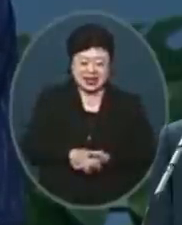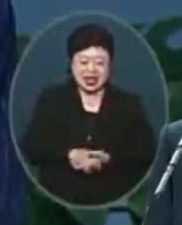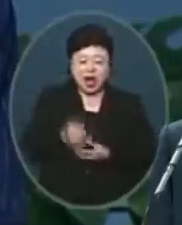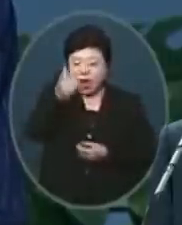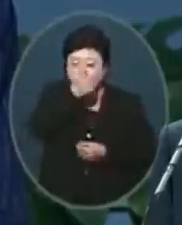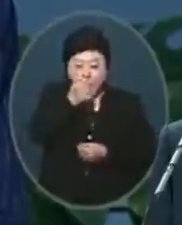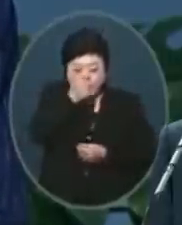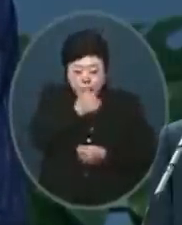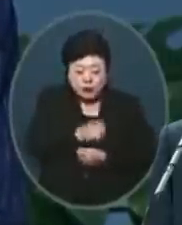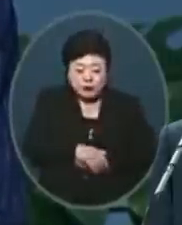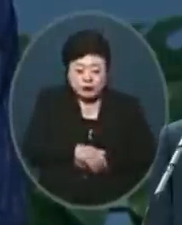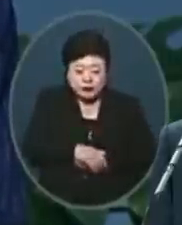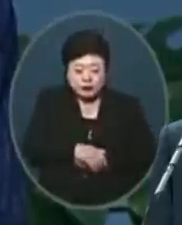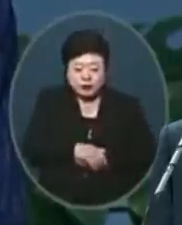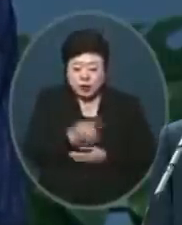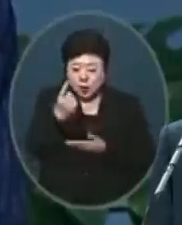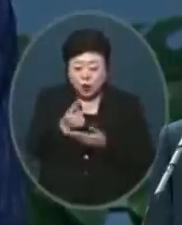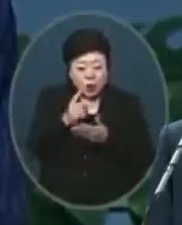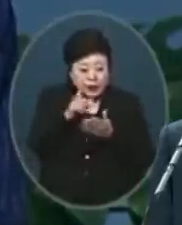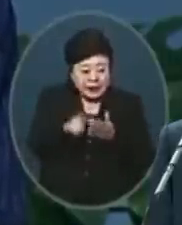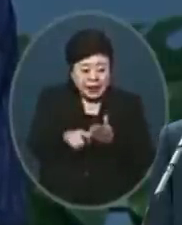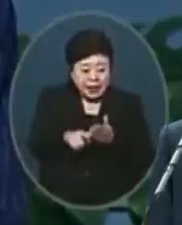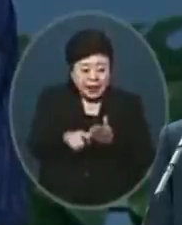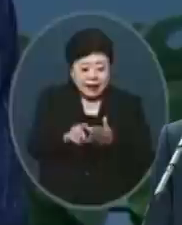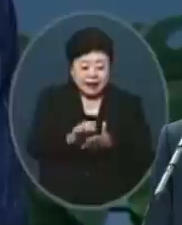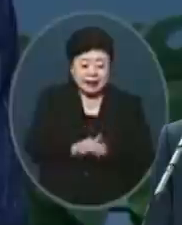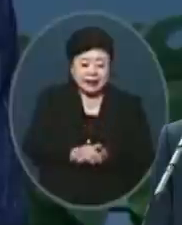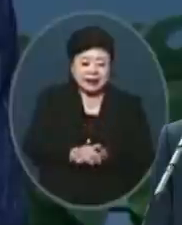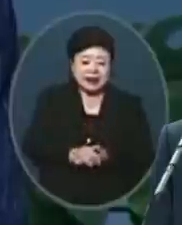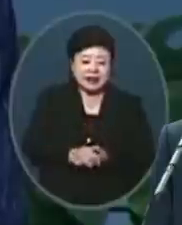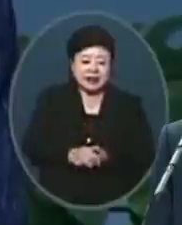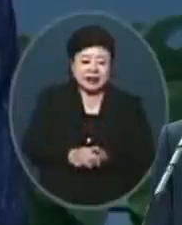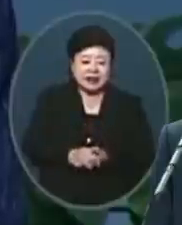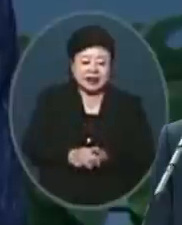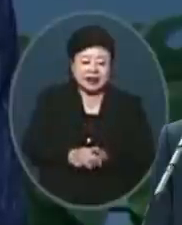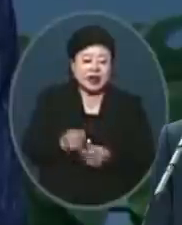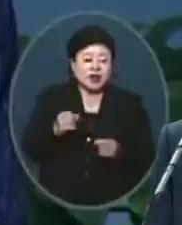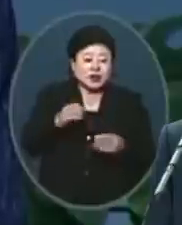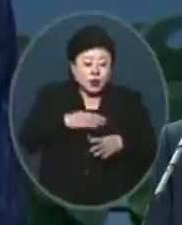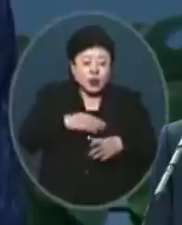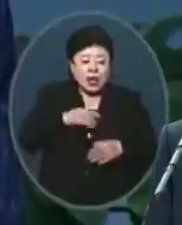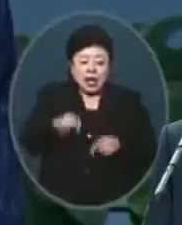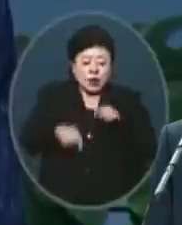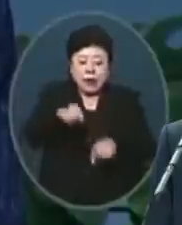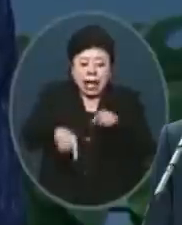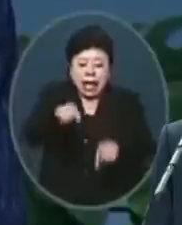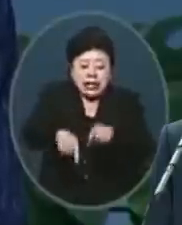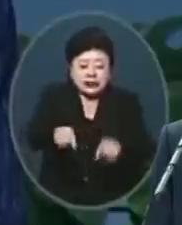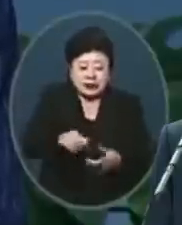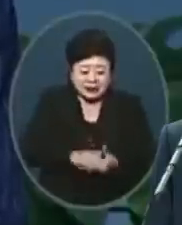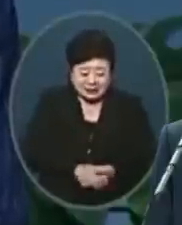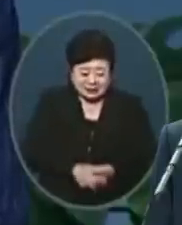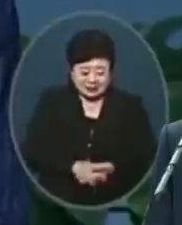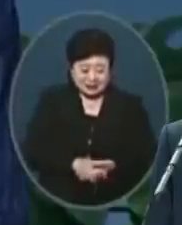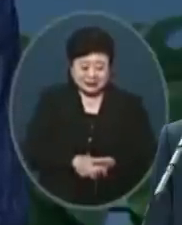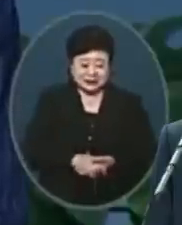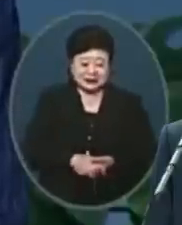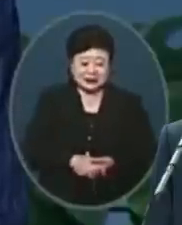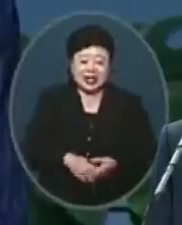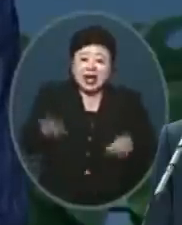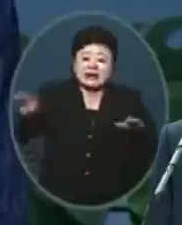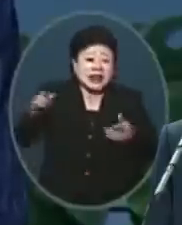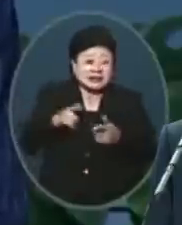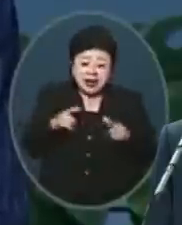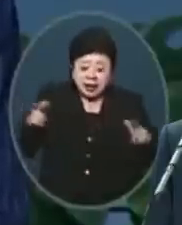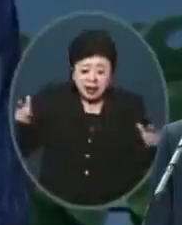곰이나 이런 것이 오면은 그냥 두 발로 뛰어달아야 하는 것입니다. 날지를